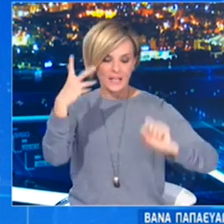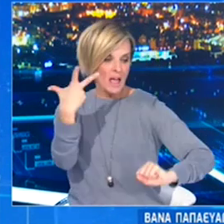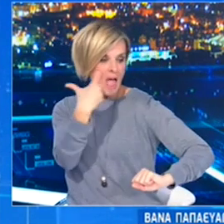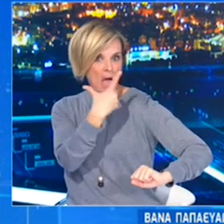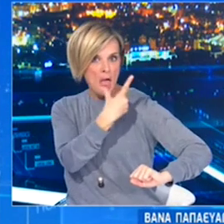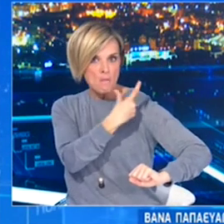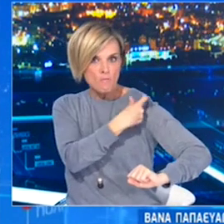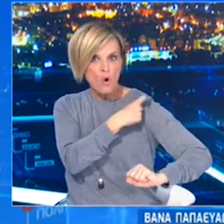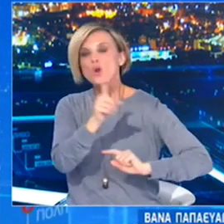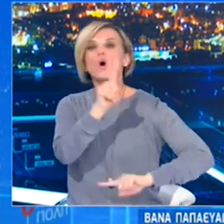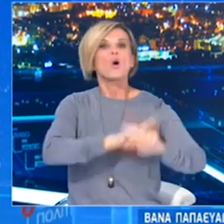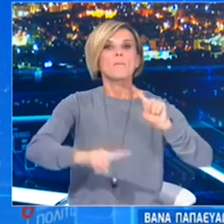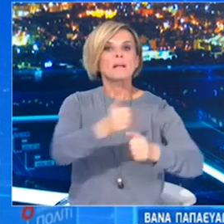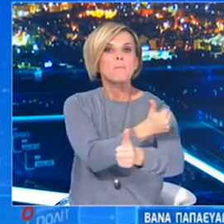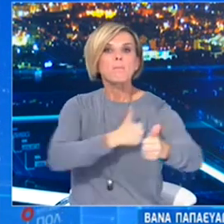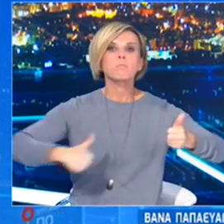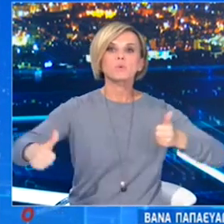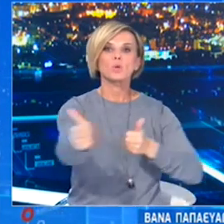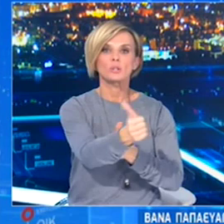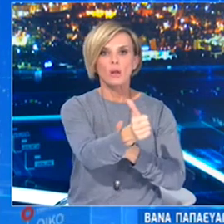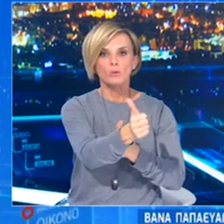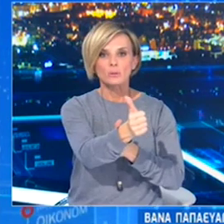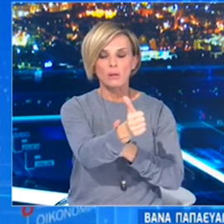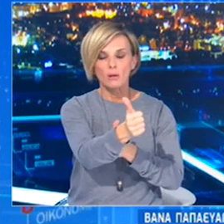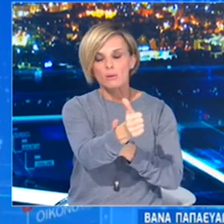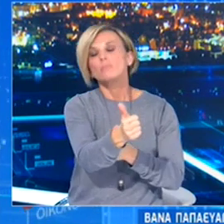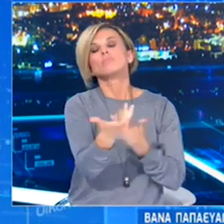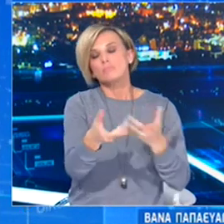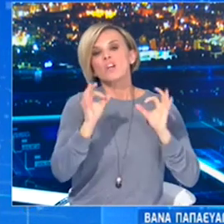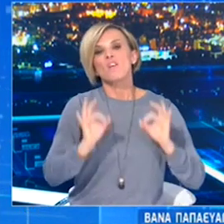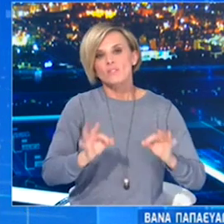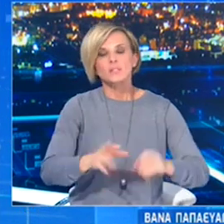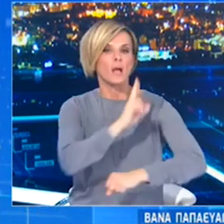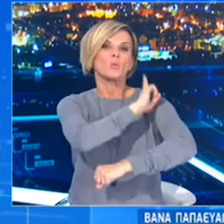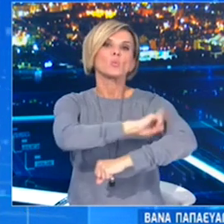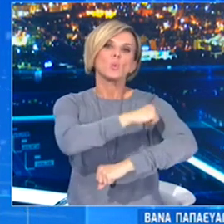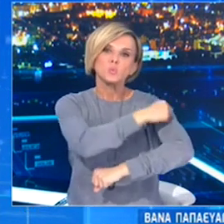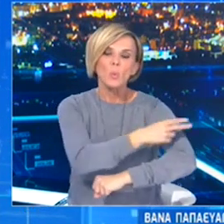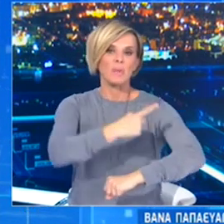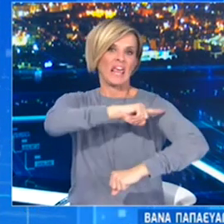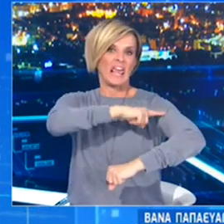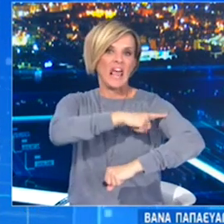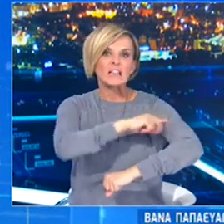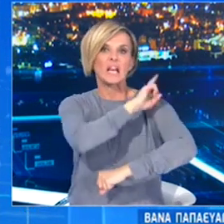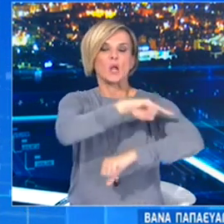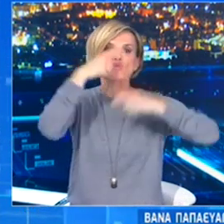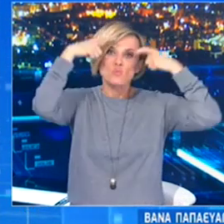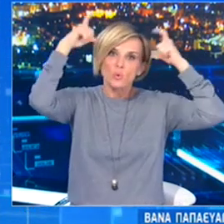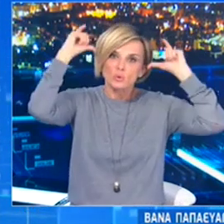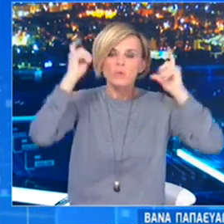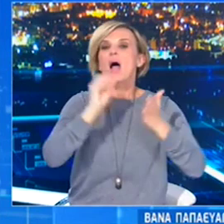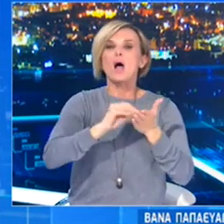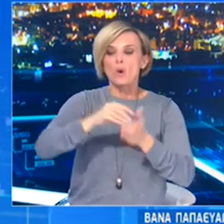εμβολιαστούν πρώτοι είναι ο βαθμός έκθεσης στη λίμωξη, όπως παραδείγματος χαρά είναι το έτονο νοσηλευτικό προσωπικό αλλά και ο κίνδυνος για σοβαρή